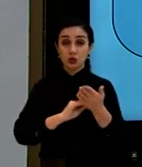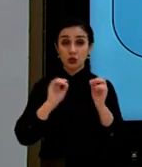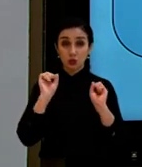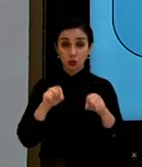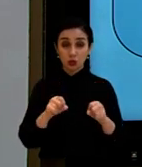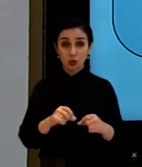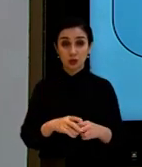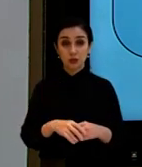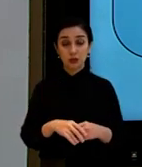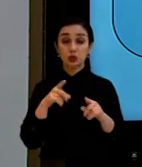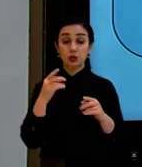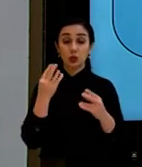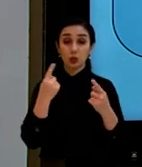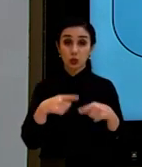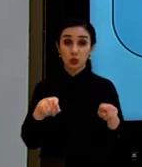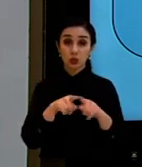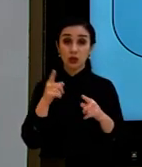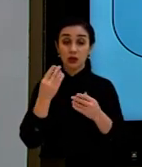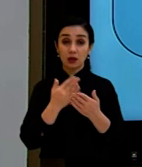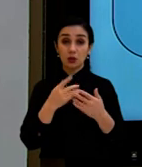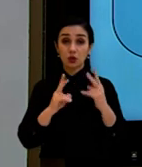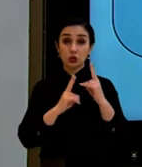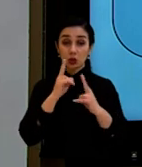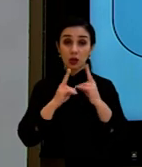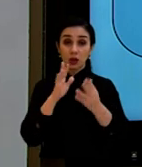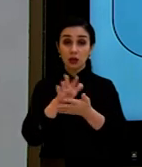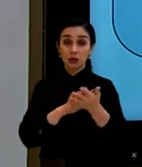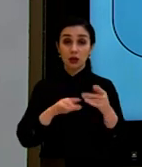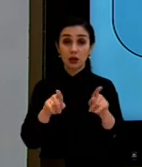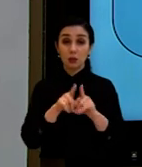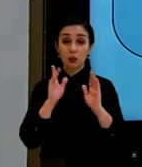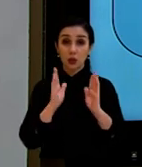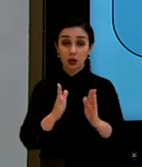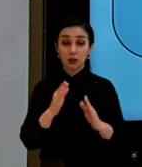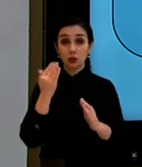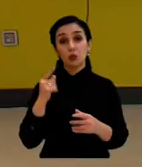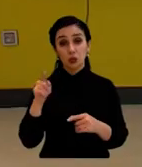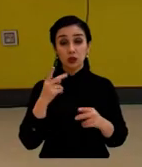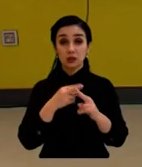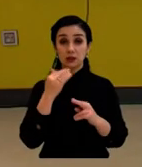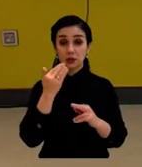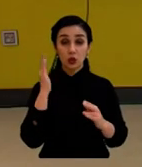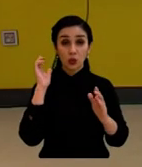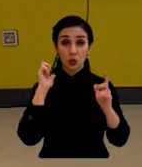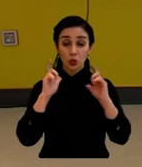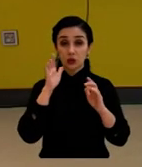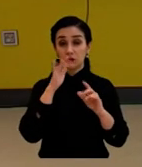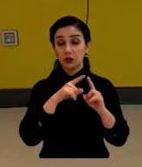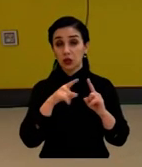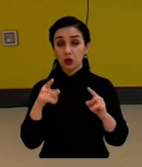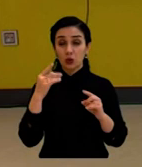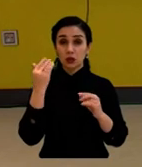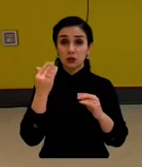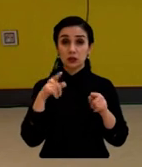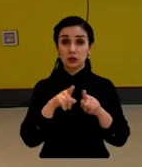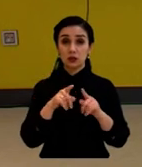mumkin. Xuddi shu kabi shikoyat arizalari ham bo'ladi. Bunda sizni o'qish davridagi